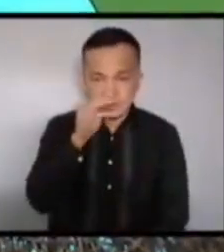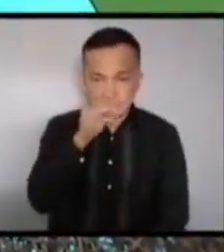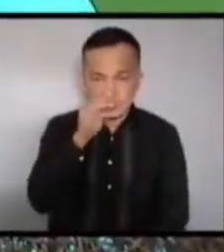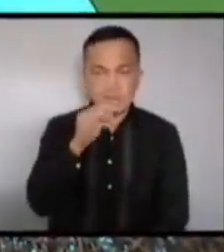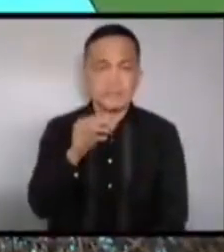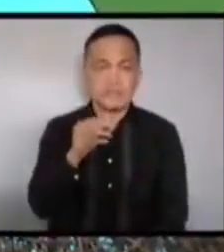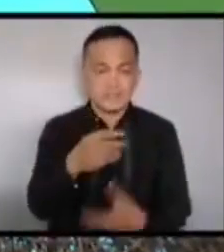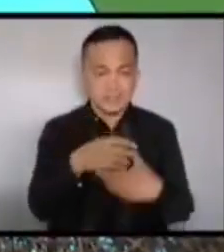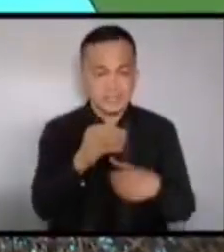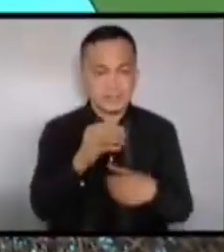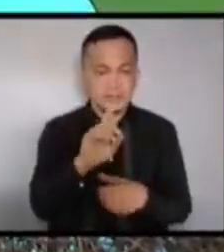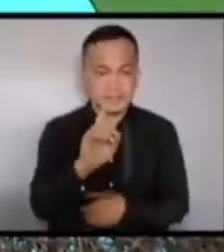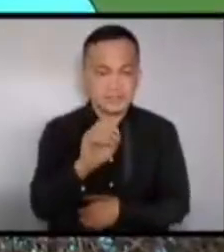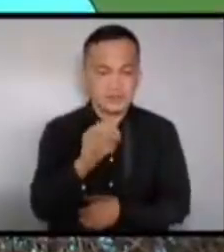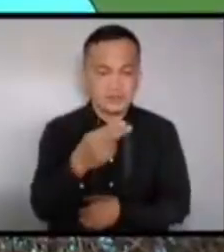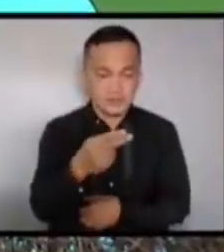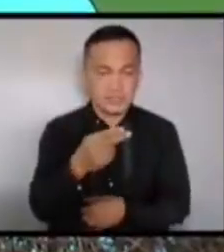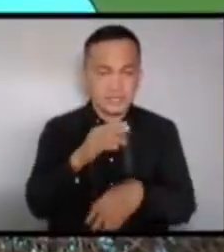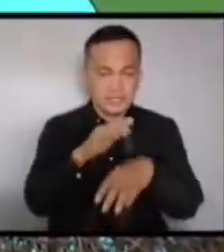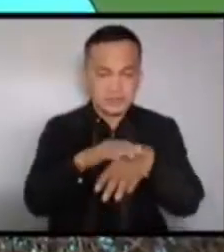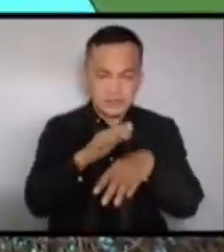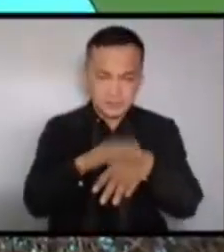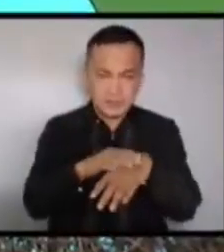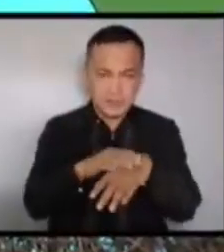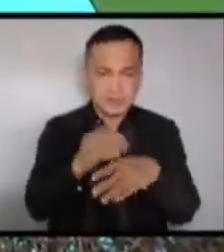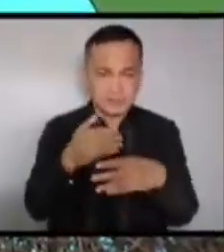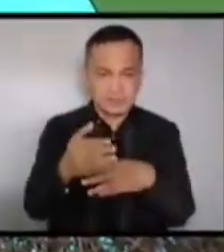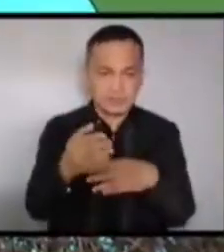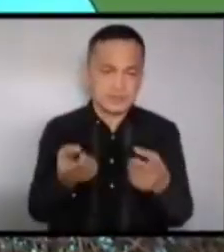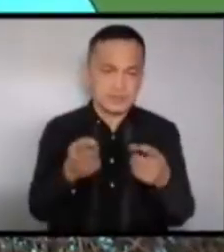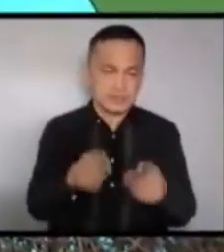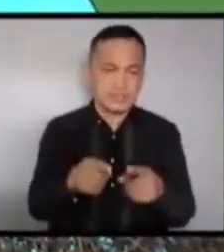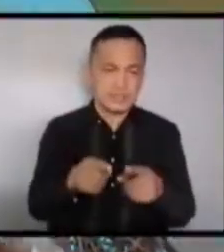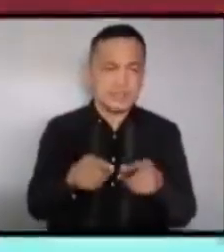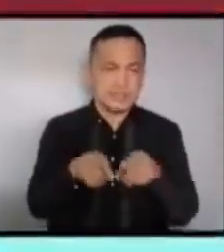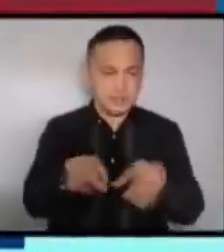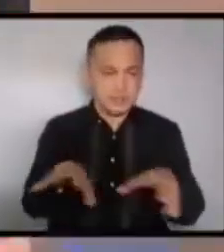Health ng health advisory kasunod ng nangyaring oil spill. Narito ang report.